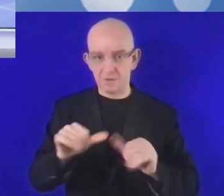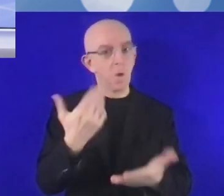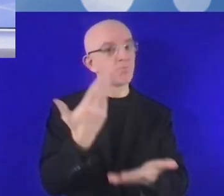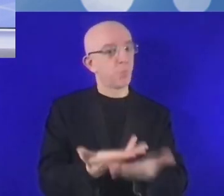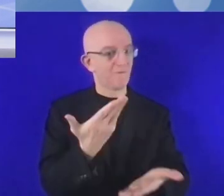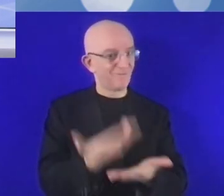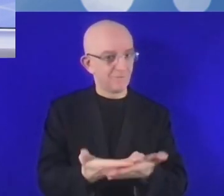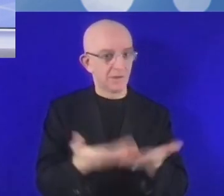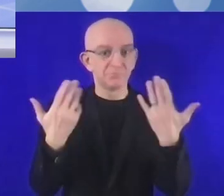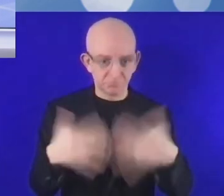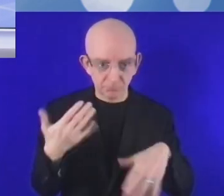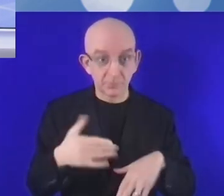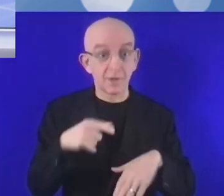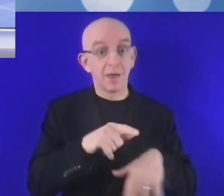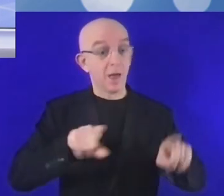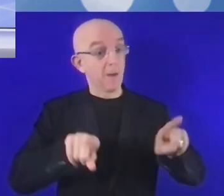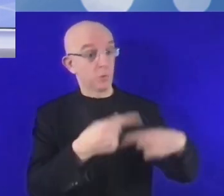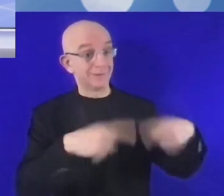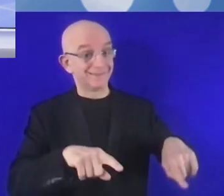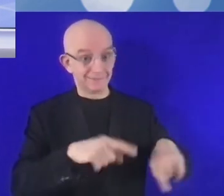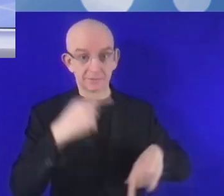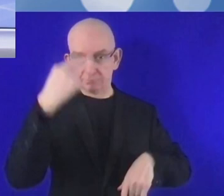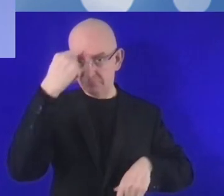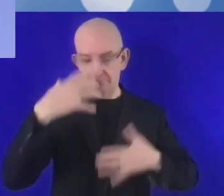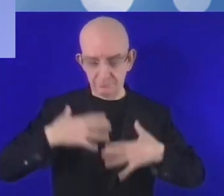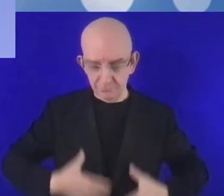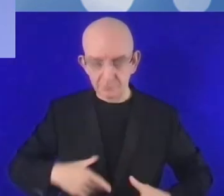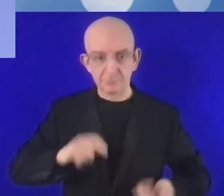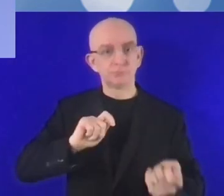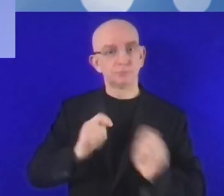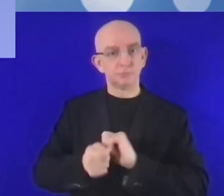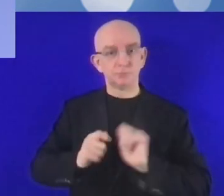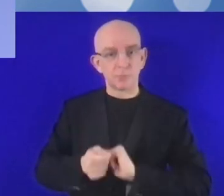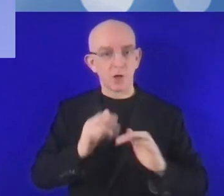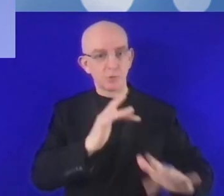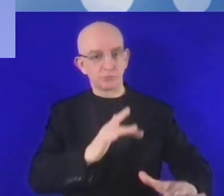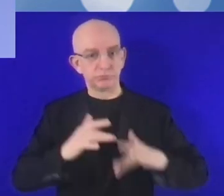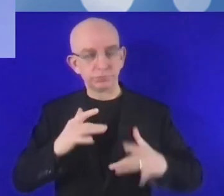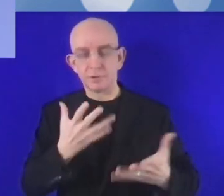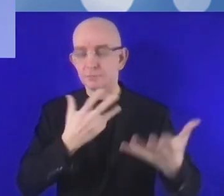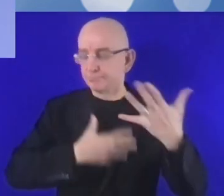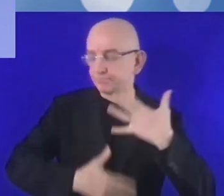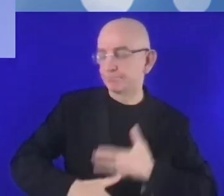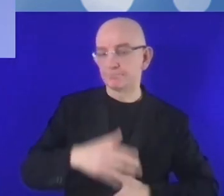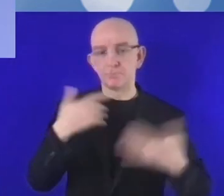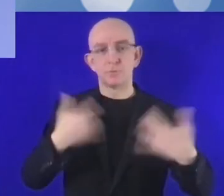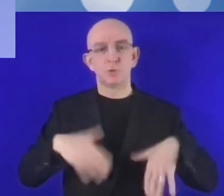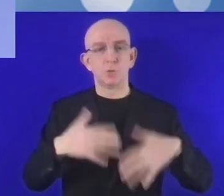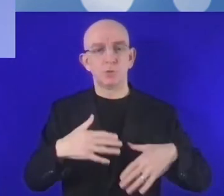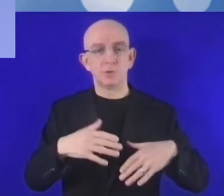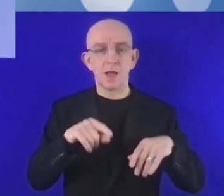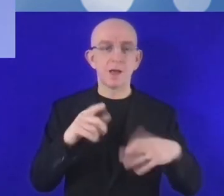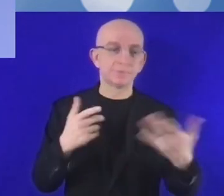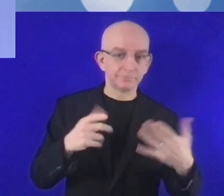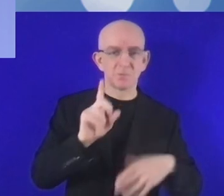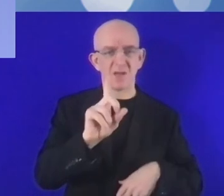музыка оказывает влияние на нашу жизнь, на наш организм, особенно высококачественная музыка. Итак, если мы